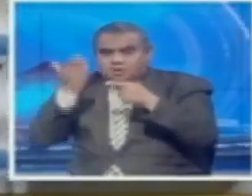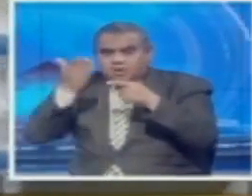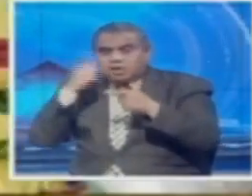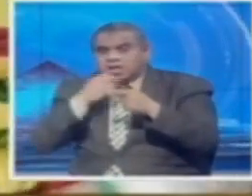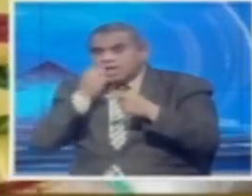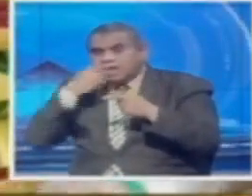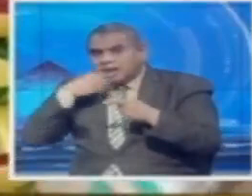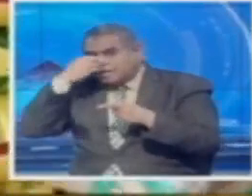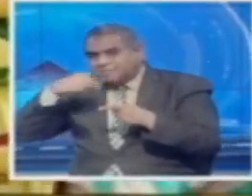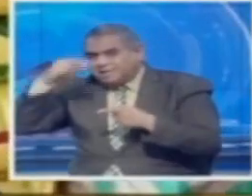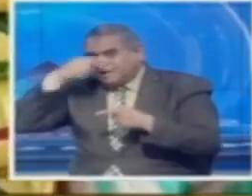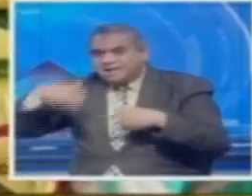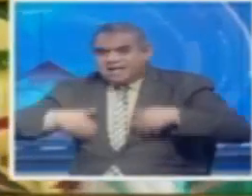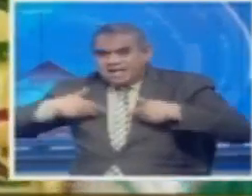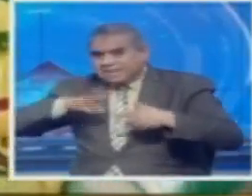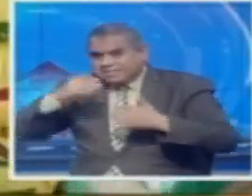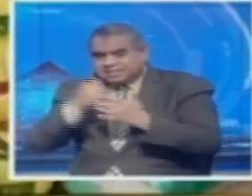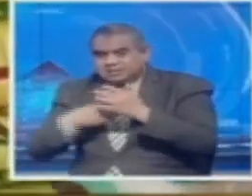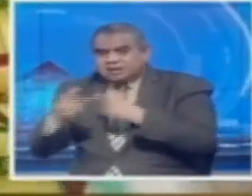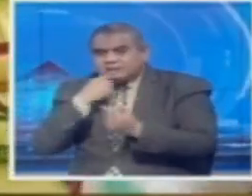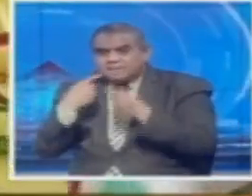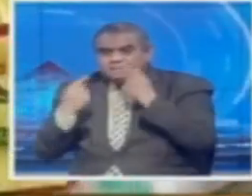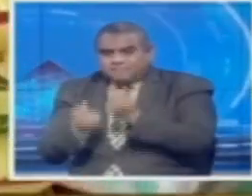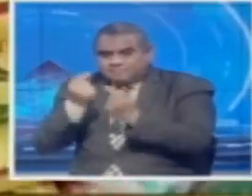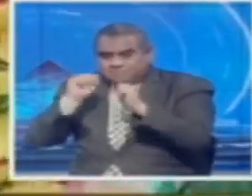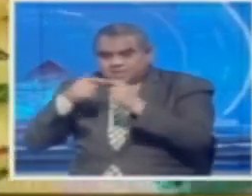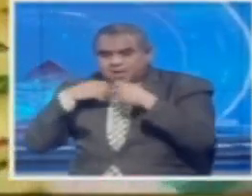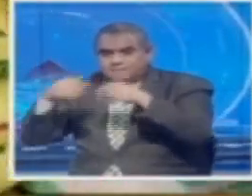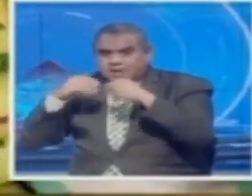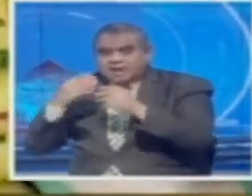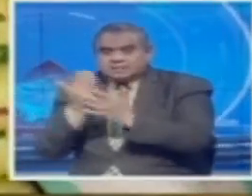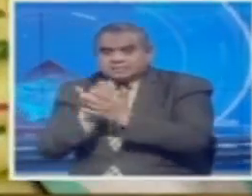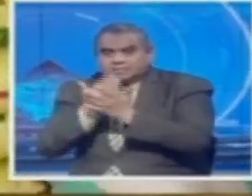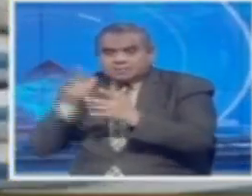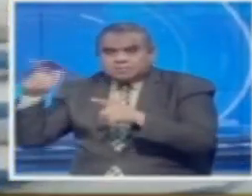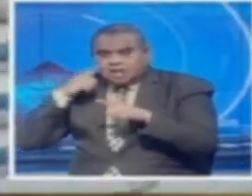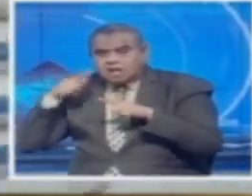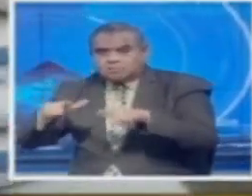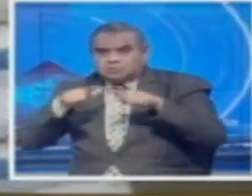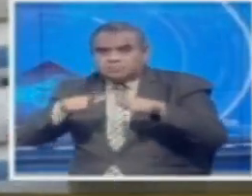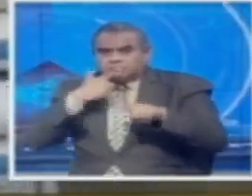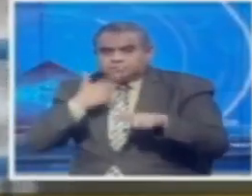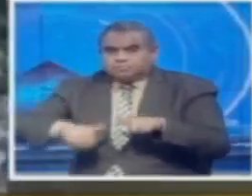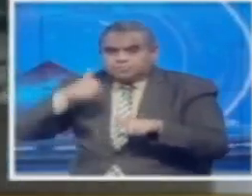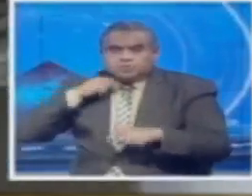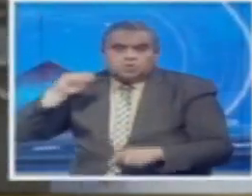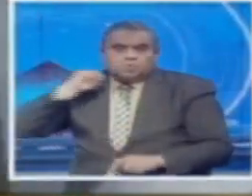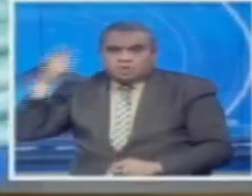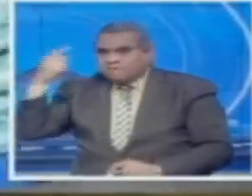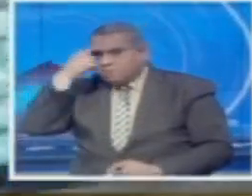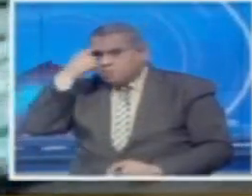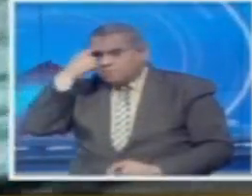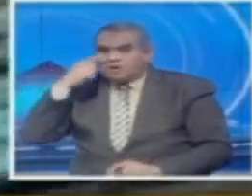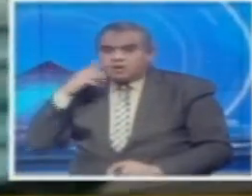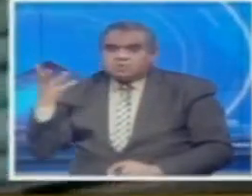حيوانية تم حجبها عن التداول بالأسواق خلال حملات شنتها الإدارة بنطاق محافظة المنوفية،